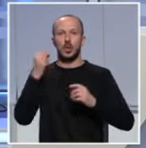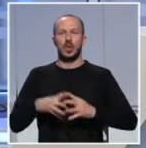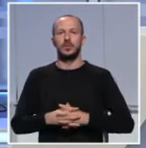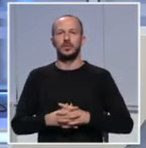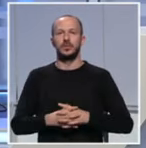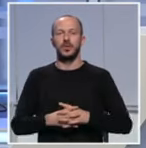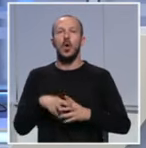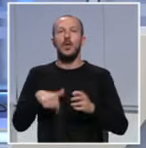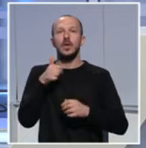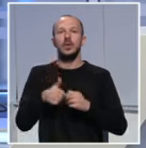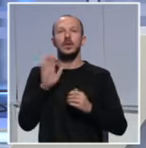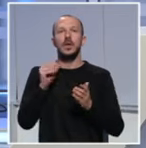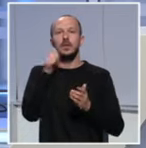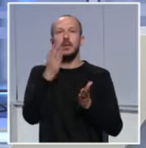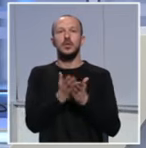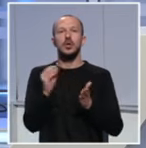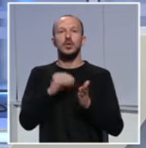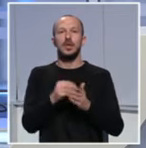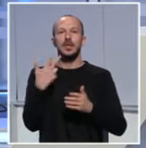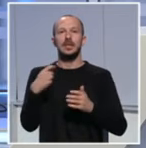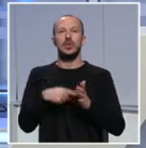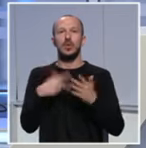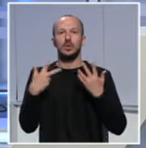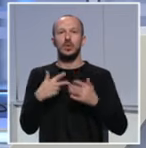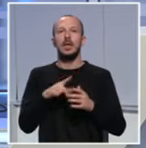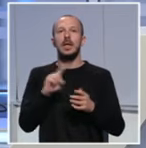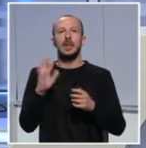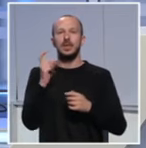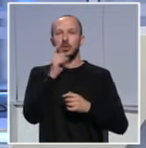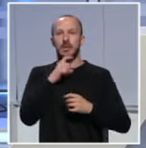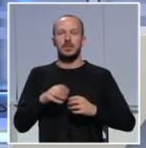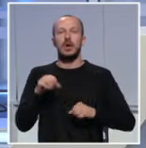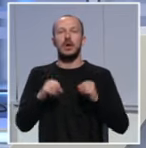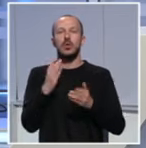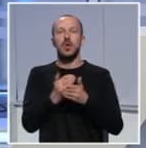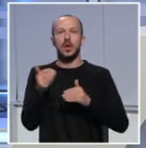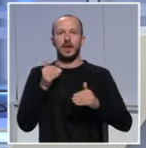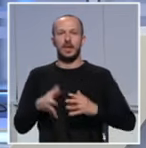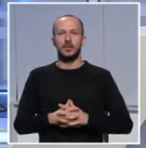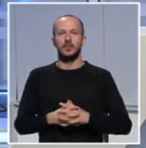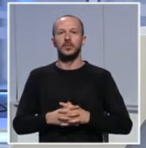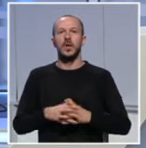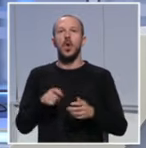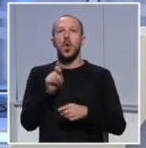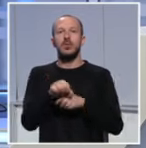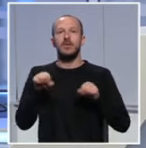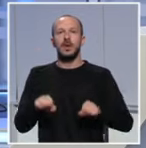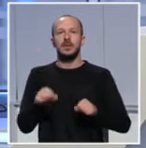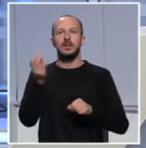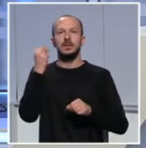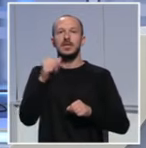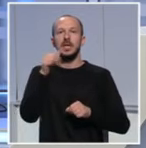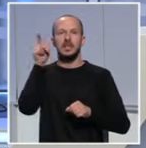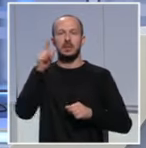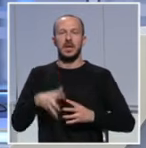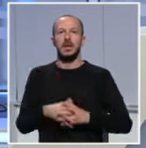Srpskoj. Ove godine taj dan biće obilježen 30. avgusta, a ne 15. septembra kako je bilo ranije, jer su odbori vlada Republike Srpske